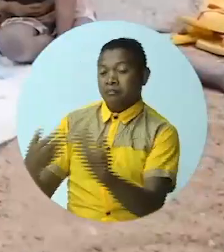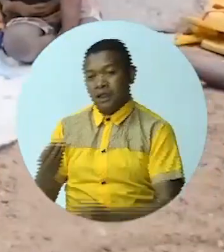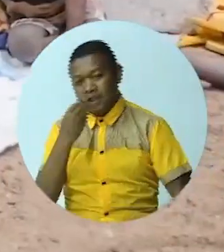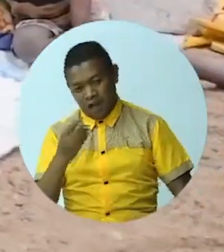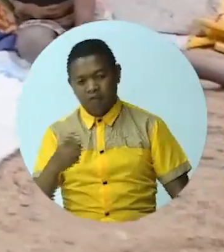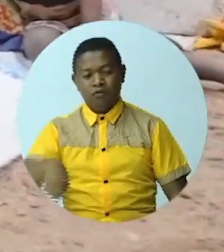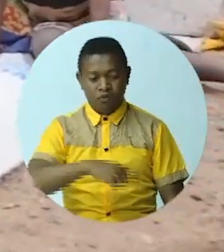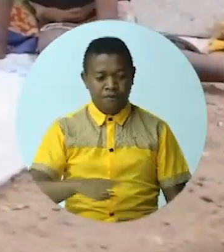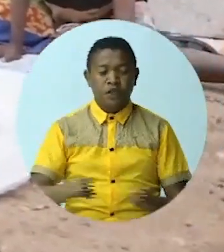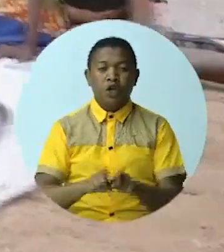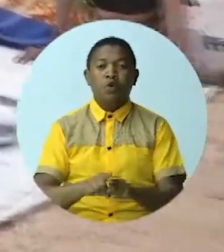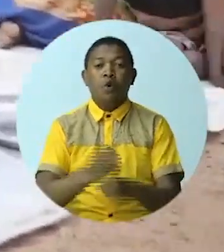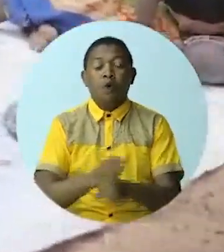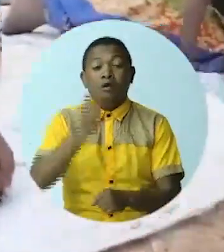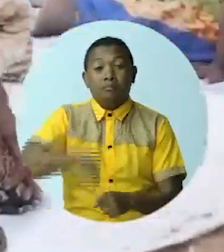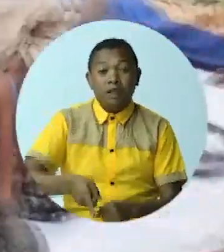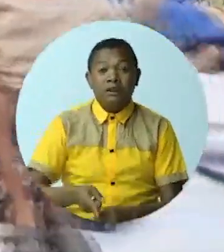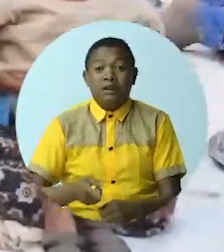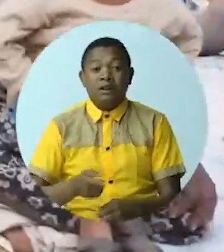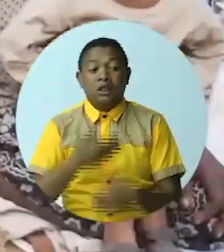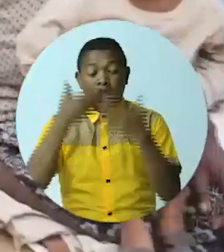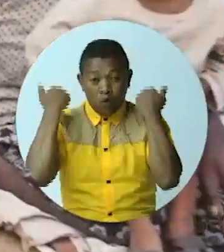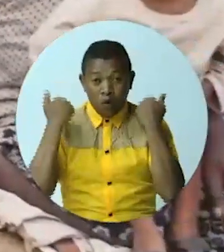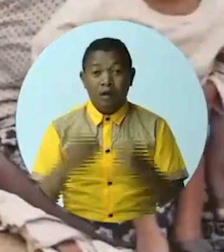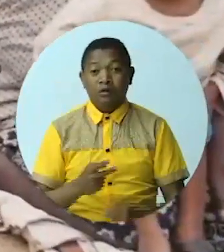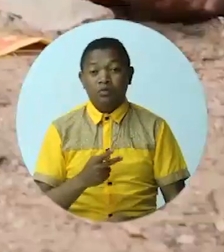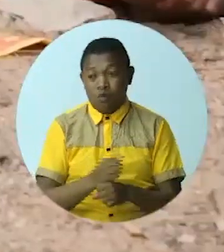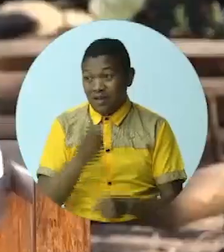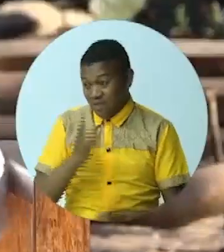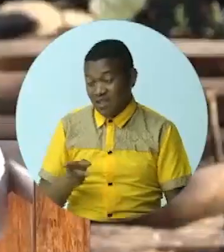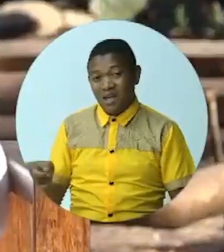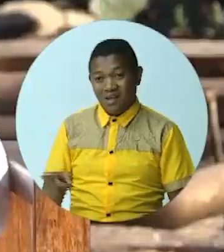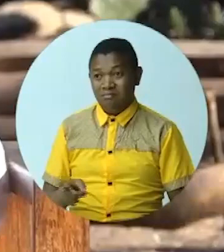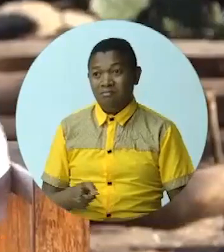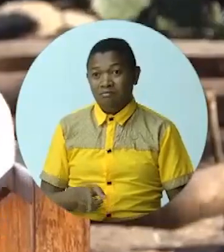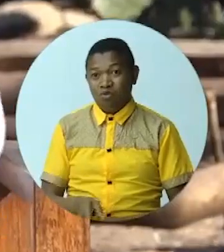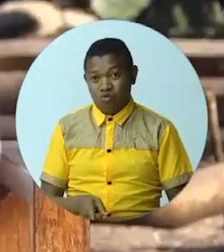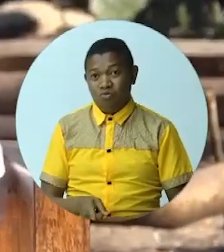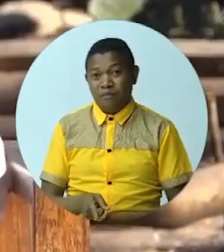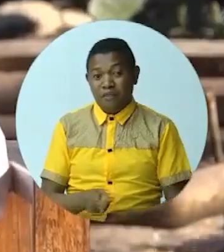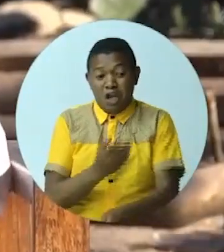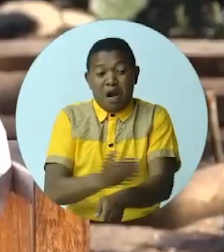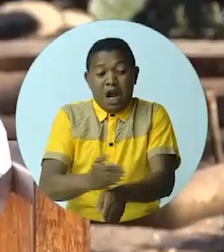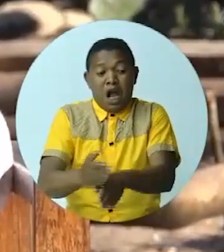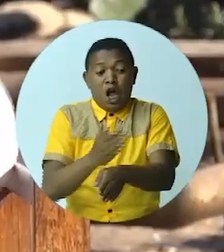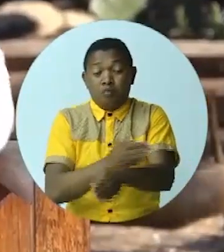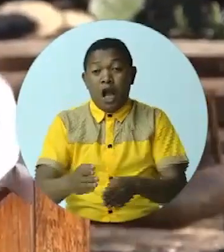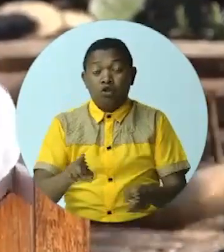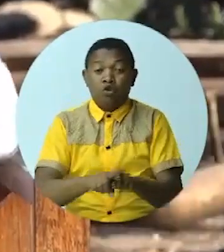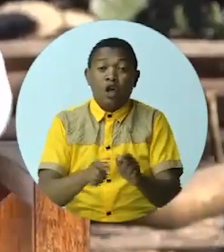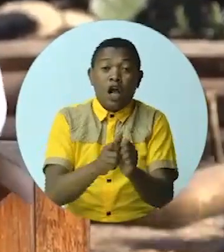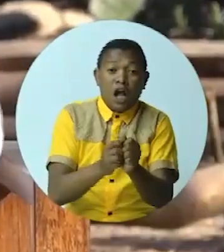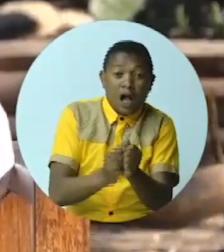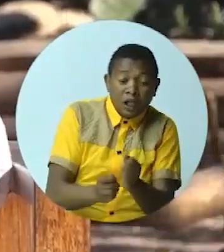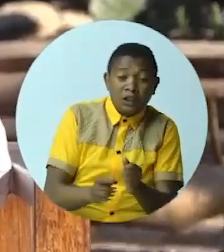rehefa mijerevana taty dia misy omena mangahazo sy katsaka mampangaro asiana soja, ny